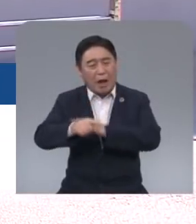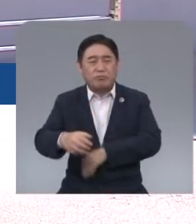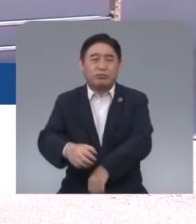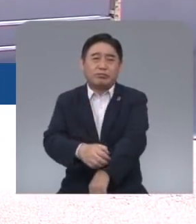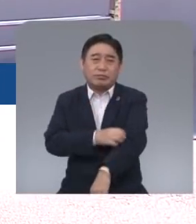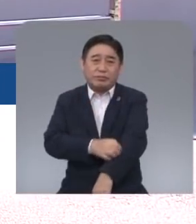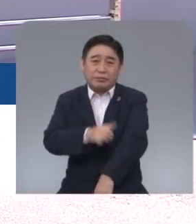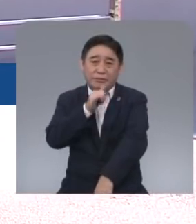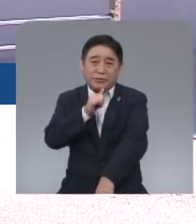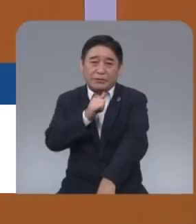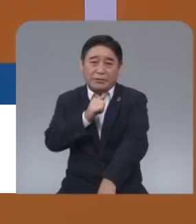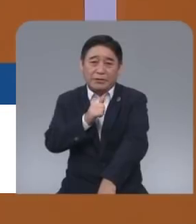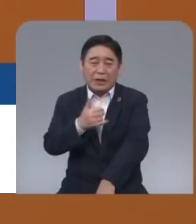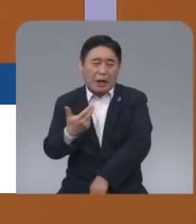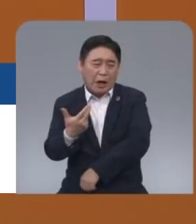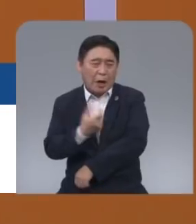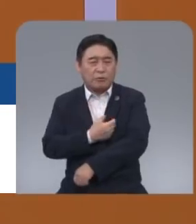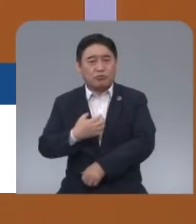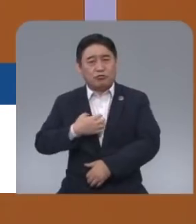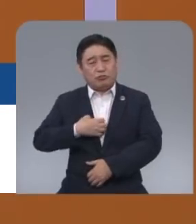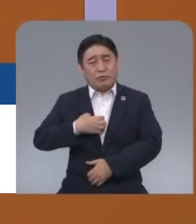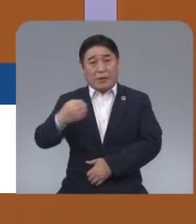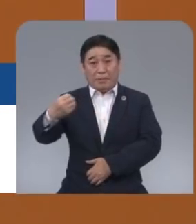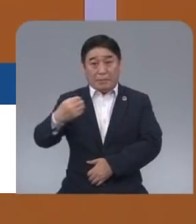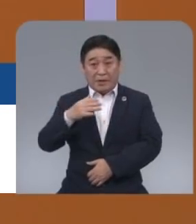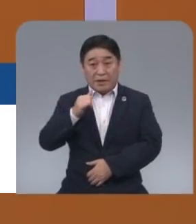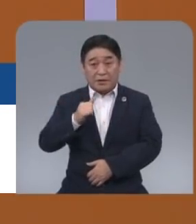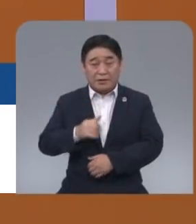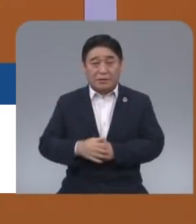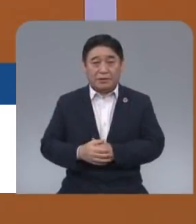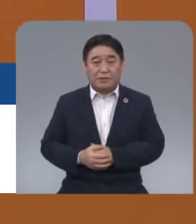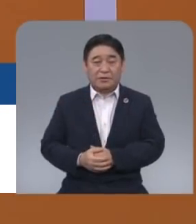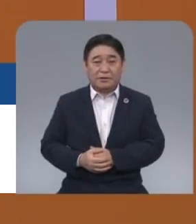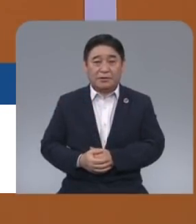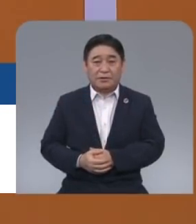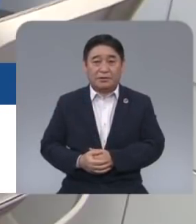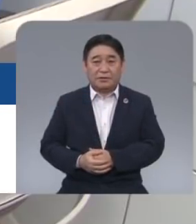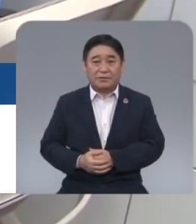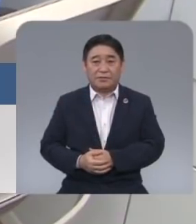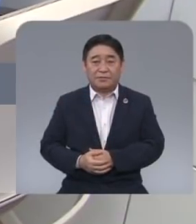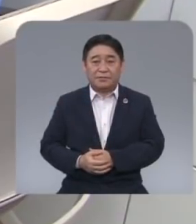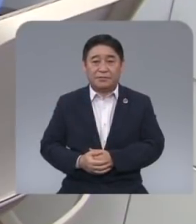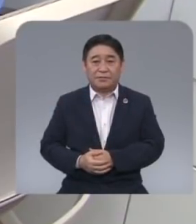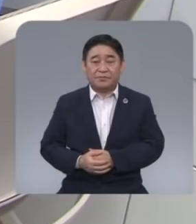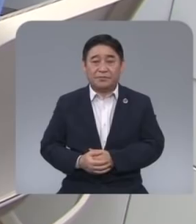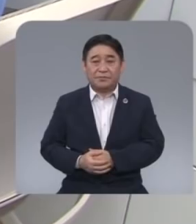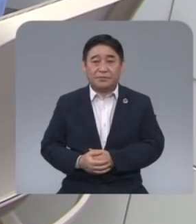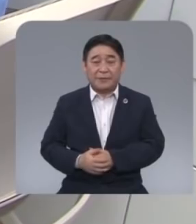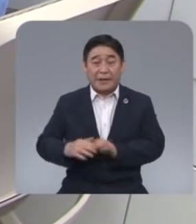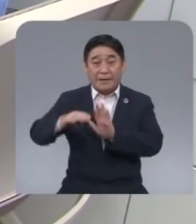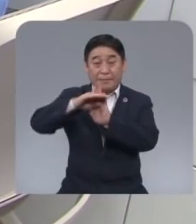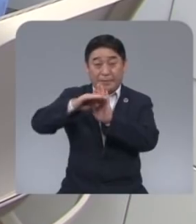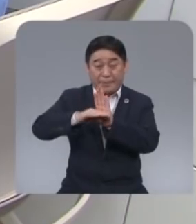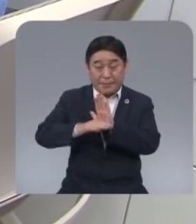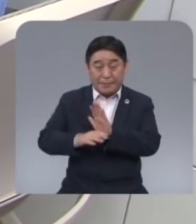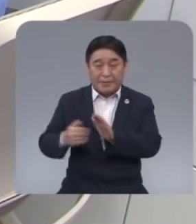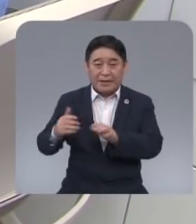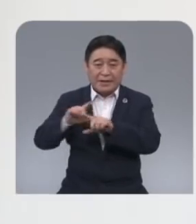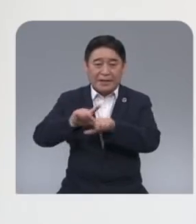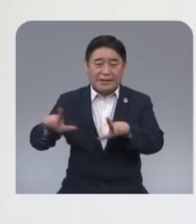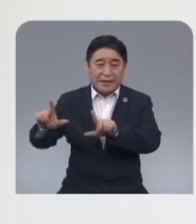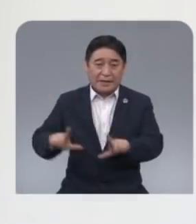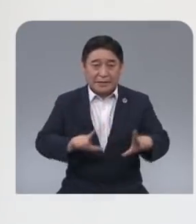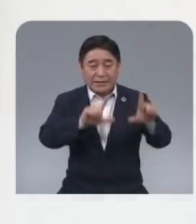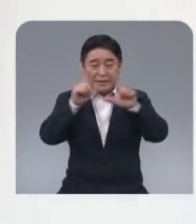있고 백신이 약간 위험하다고 그런 얘기도 있고 단계적 일상 회복을 위해선